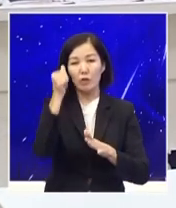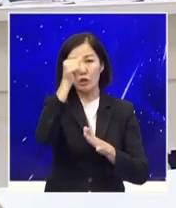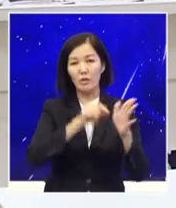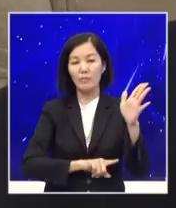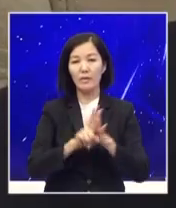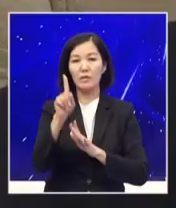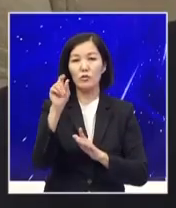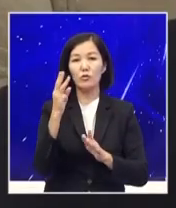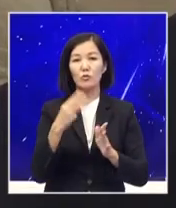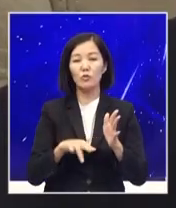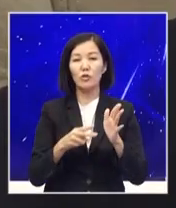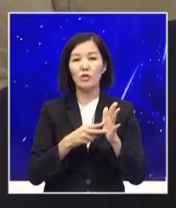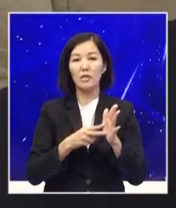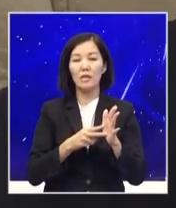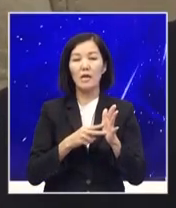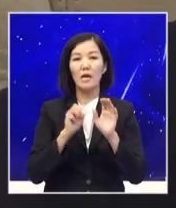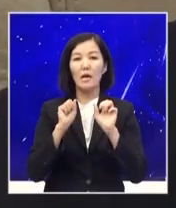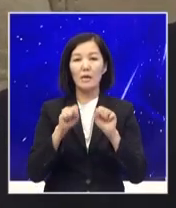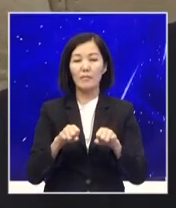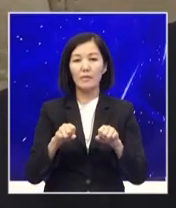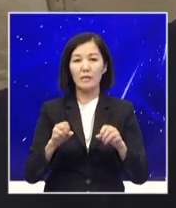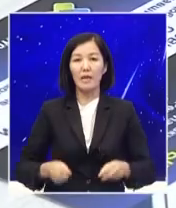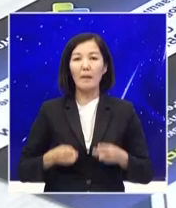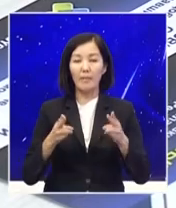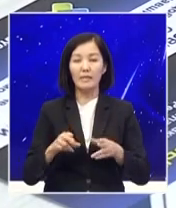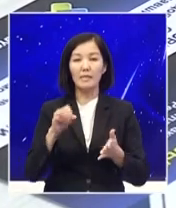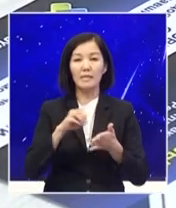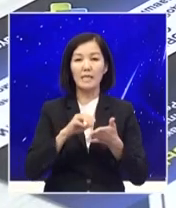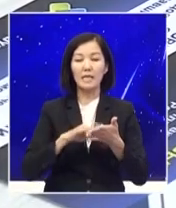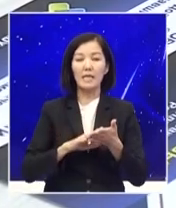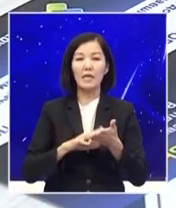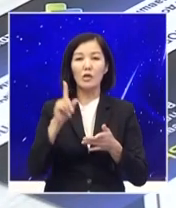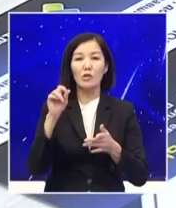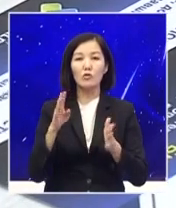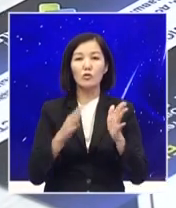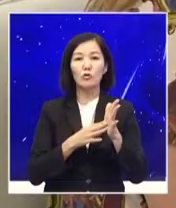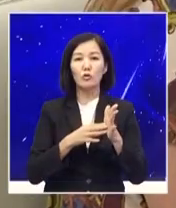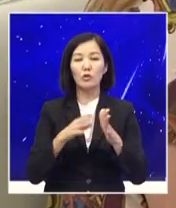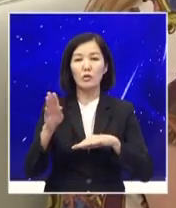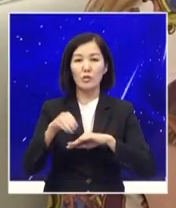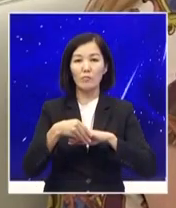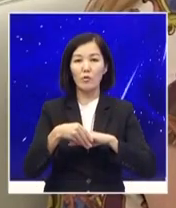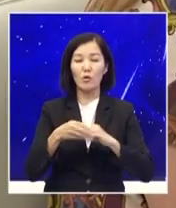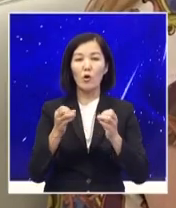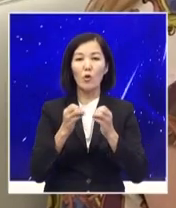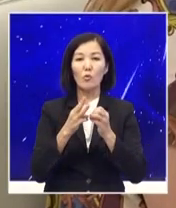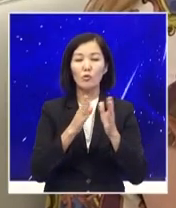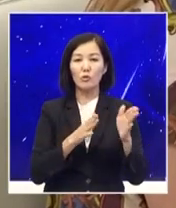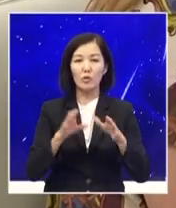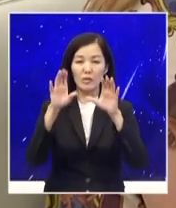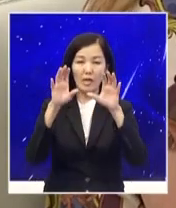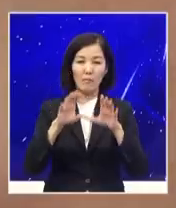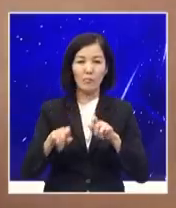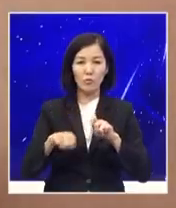бері 137 қылмыстық құқық бұзушылық тіркелген, 103-ші сыбайлас жемқорлық санатында, ал 12-сі жүйелі заң бұзушылық